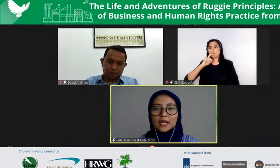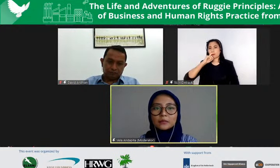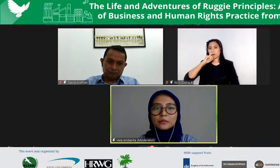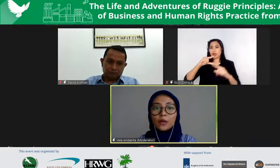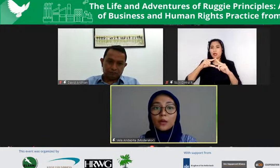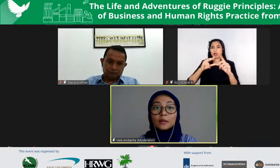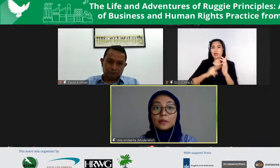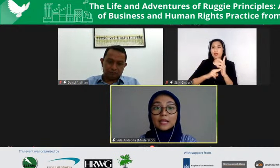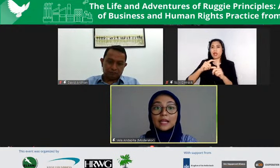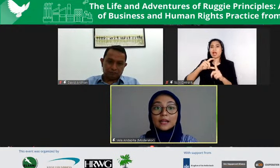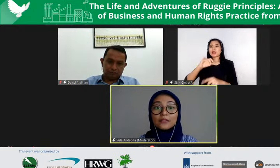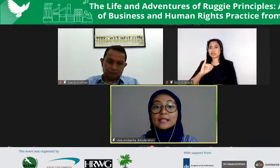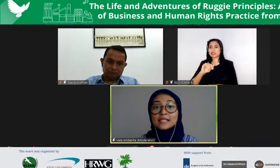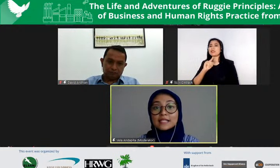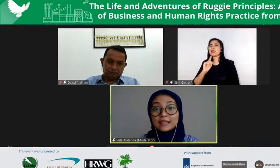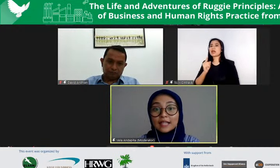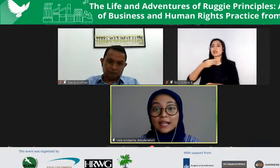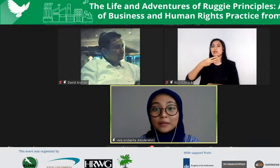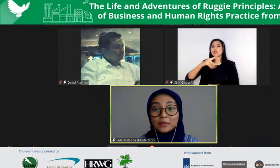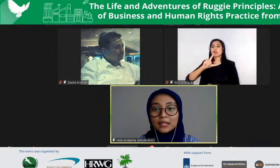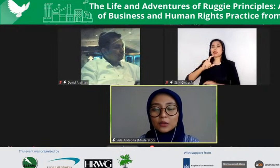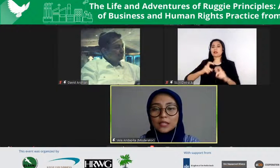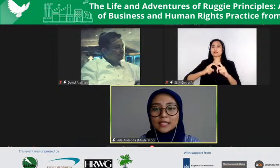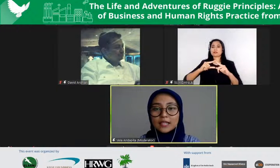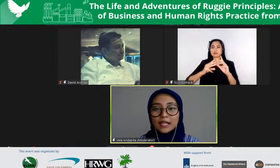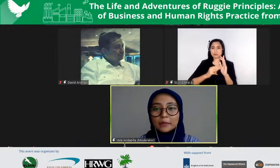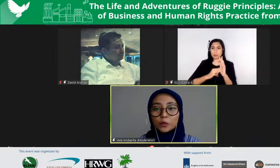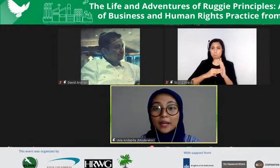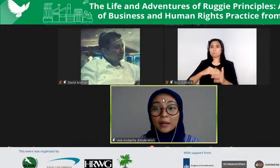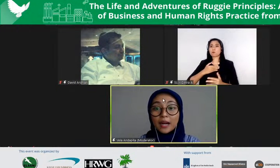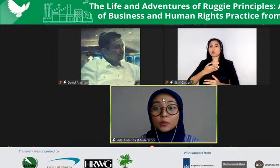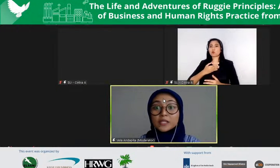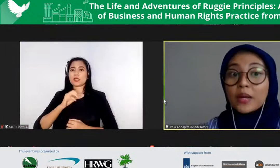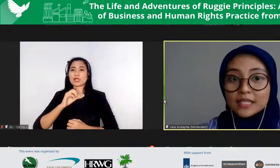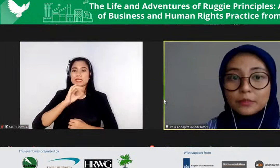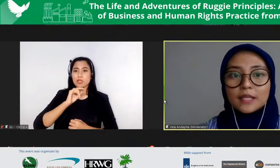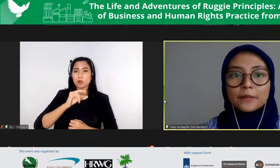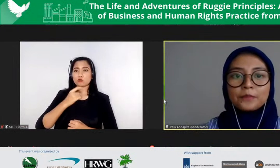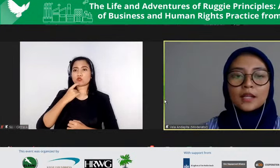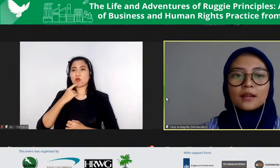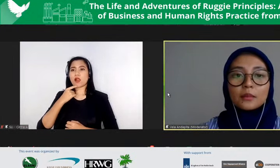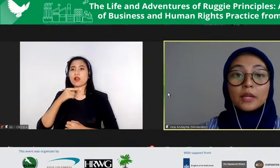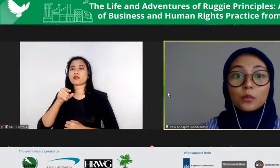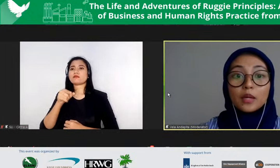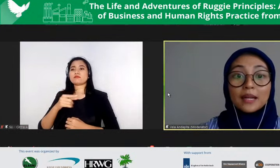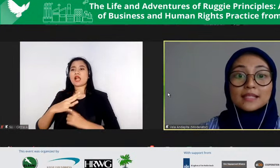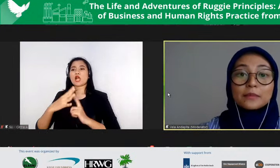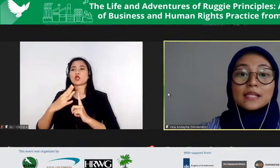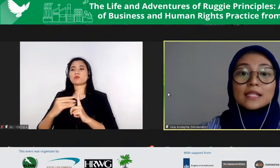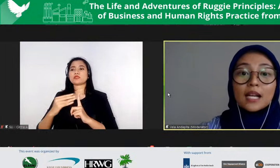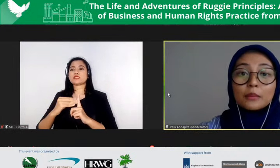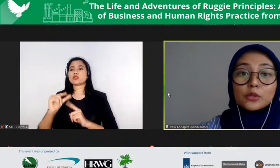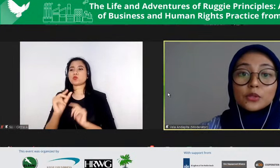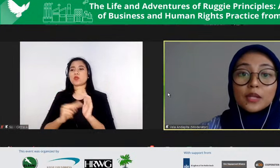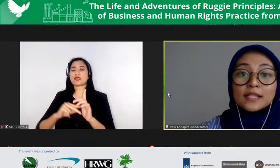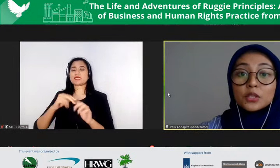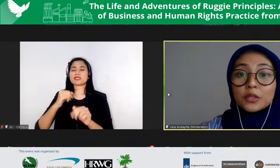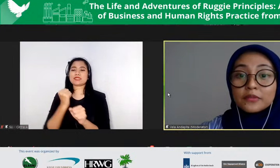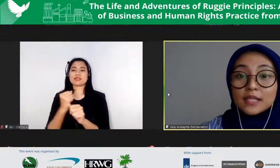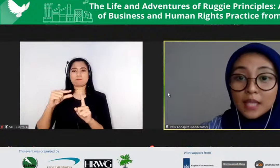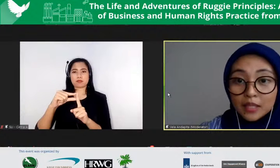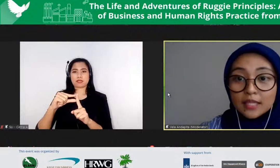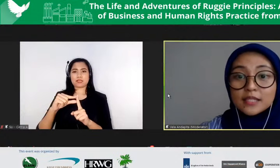Elsam beliau akan memberikan refleksi dan tantangan bagi Indonesia dalam upaya mengadopsi ungp eh beliau berpartisipasi dalam menyusun